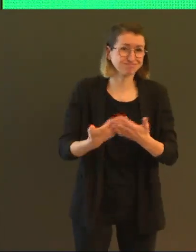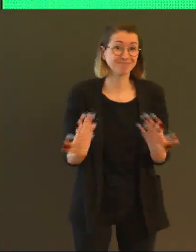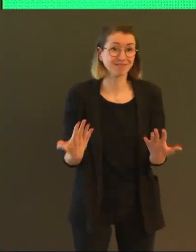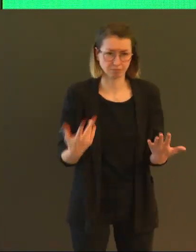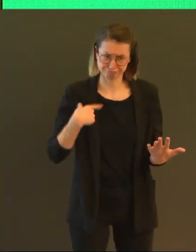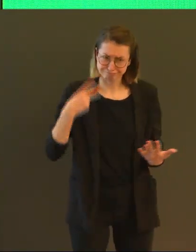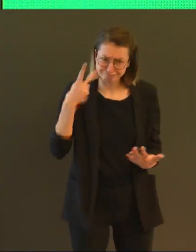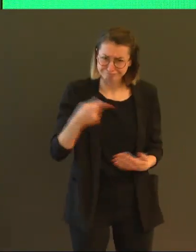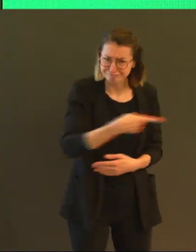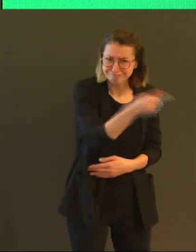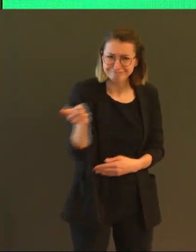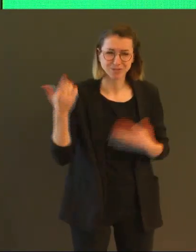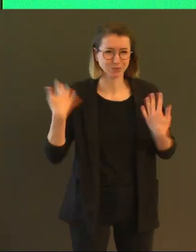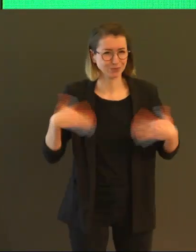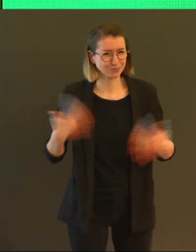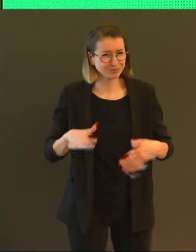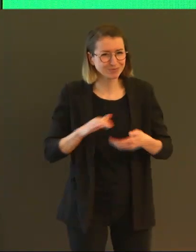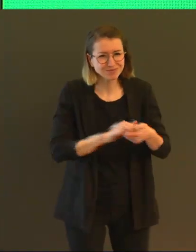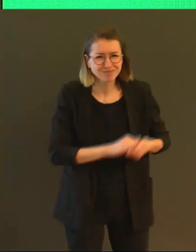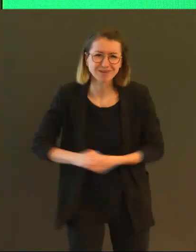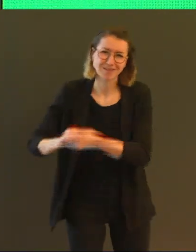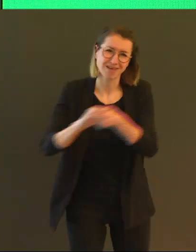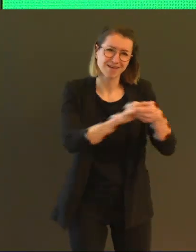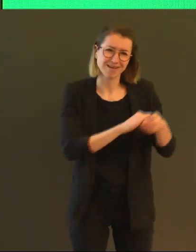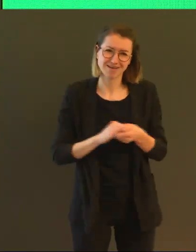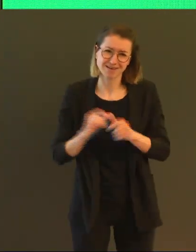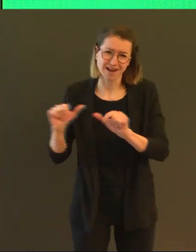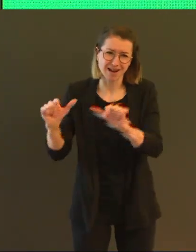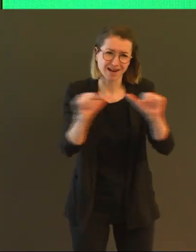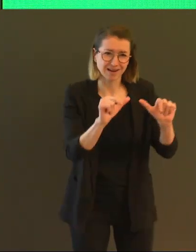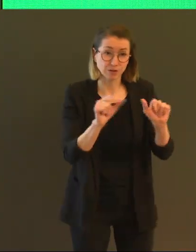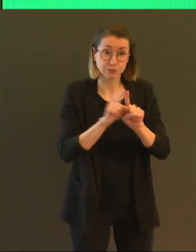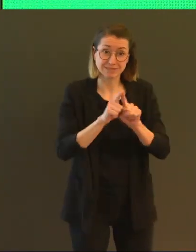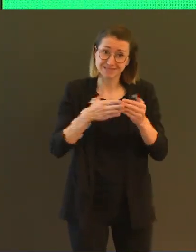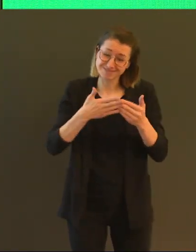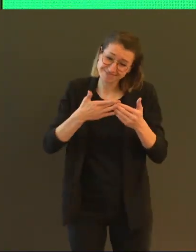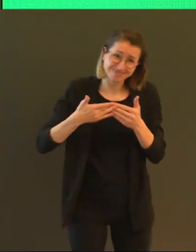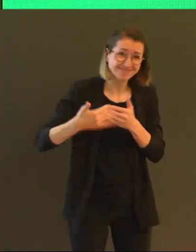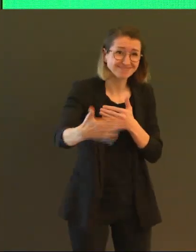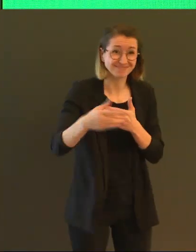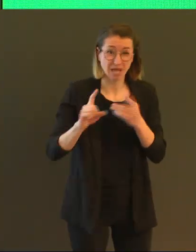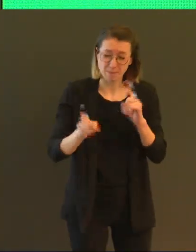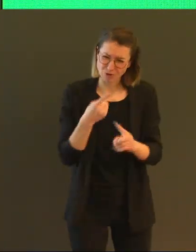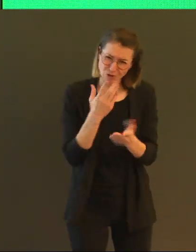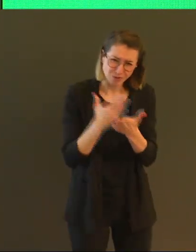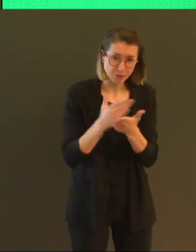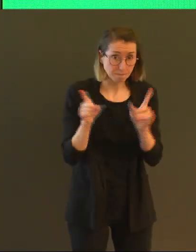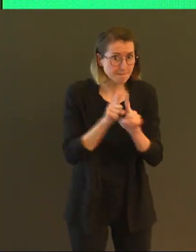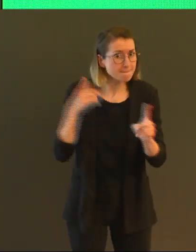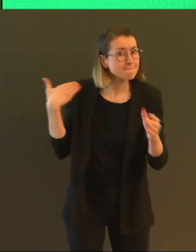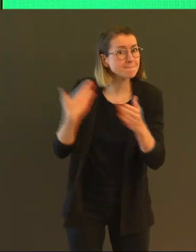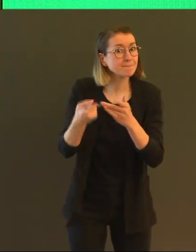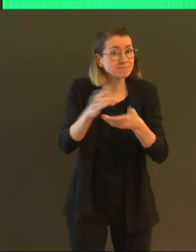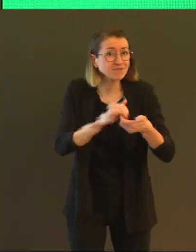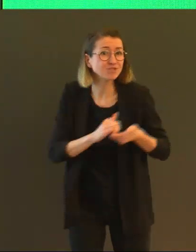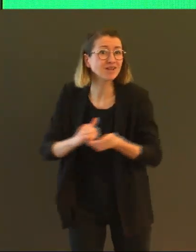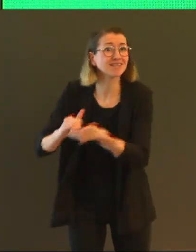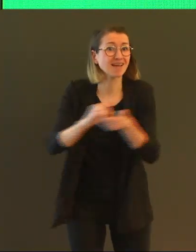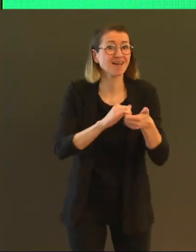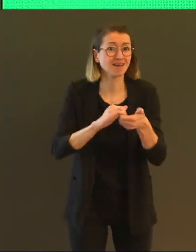importante dans notre société. Et dans les semaines à venir, ça va être d'autant plus important. Cette citoyenneté responsable va nous